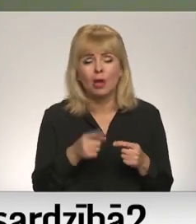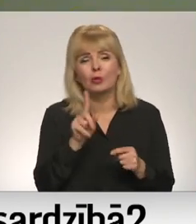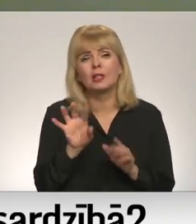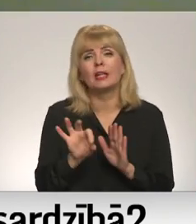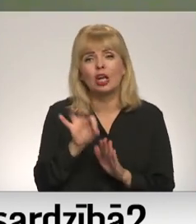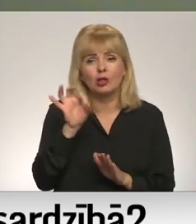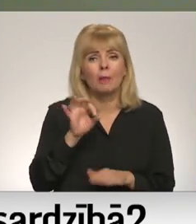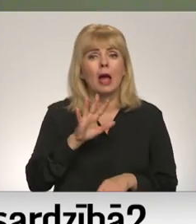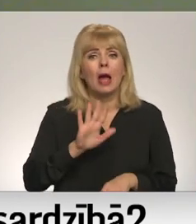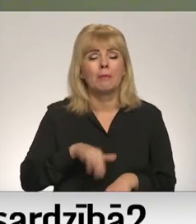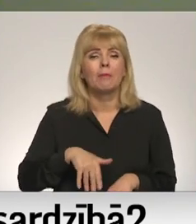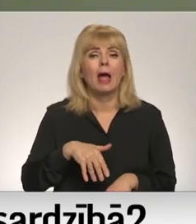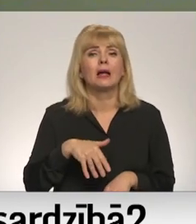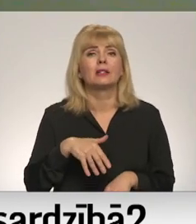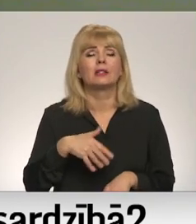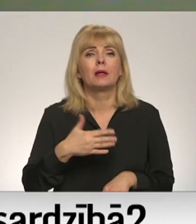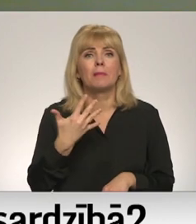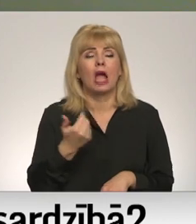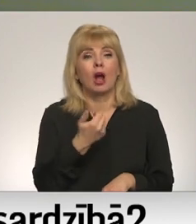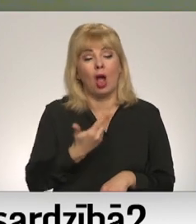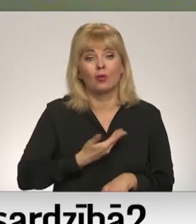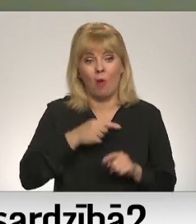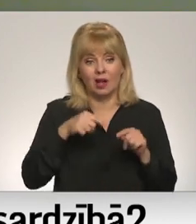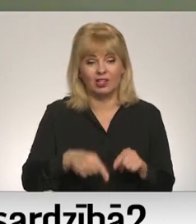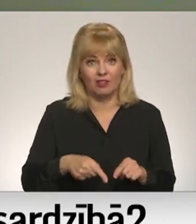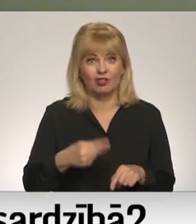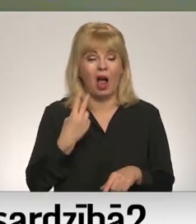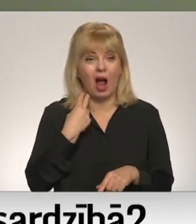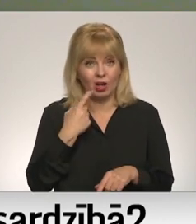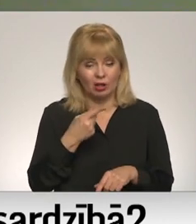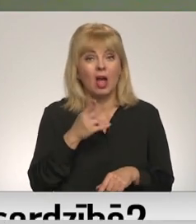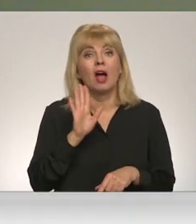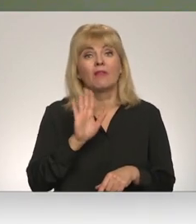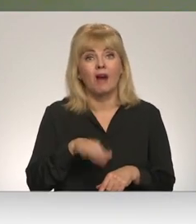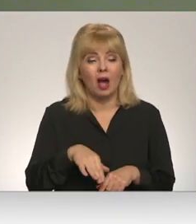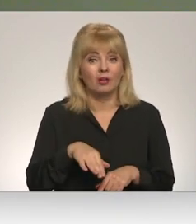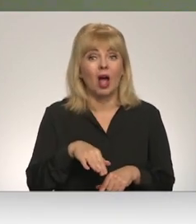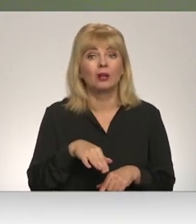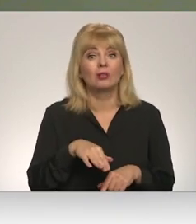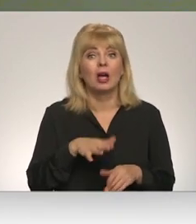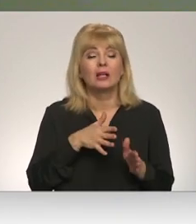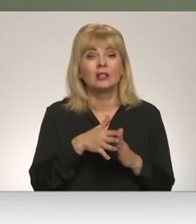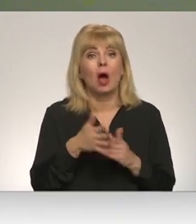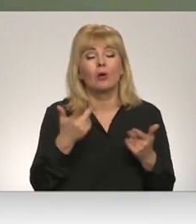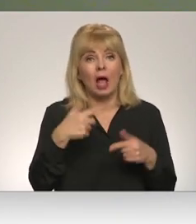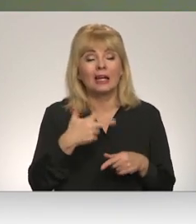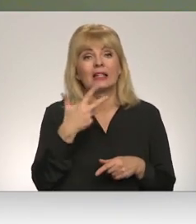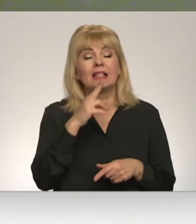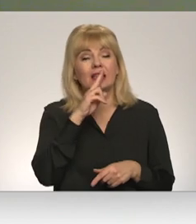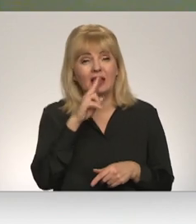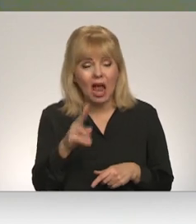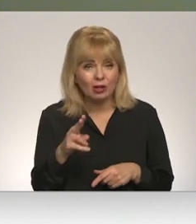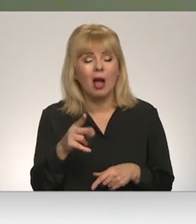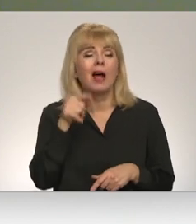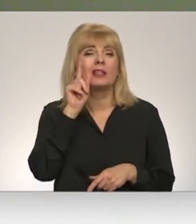izņēmumi. Pēc 15 gadiem nodzīvošanas šeit Anglijā, es to varētu dāvēt izbrīvēt savu laiku, tām 30 nedēļā. Bet